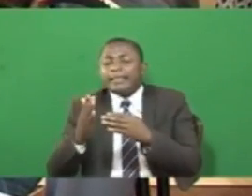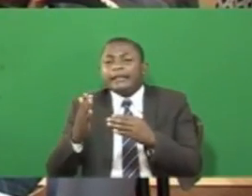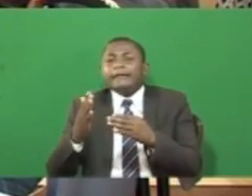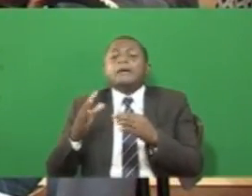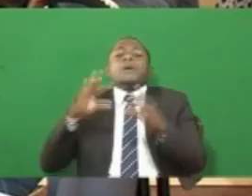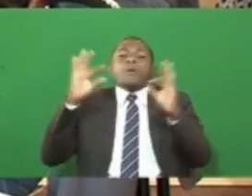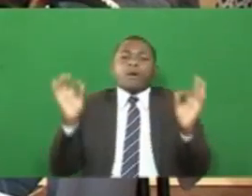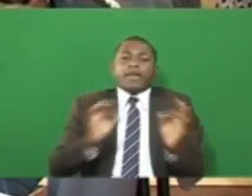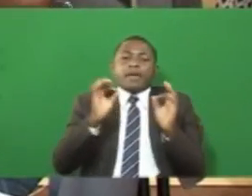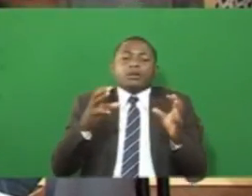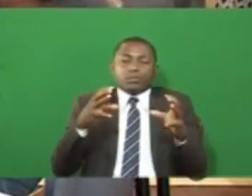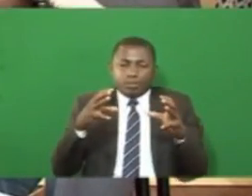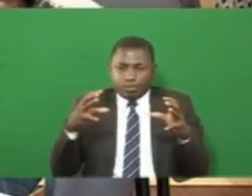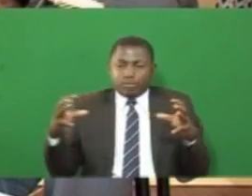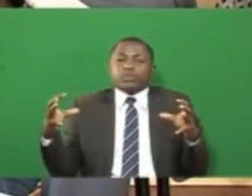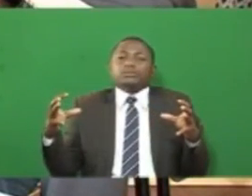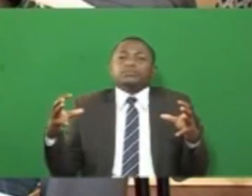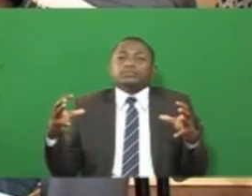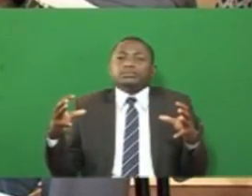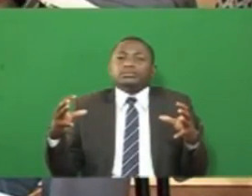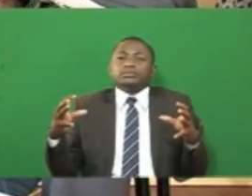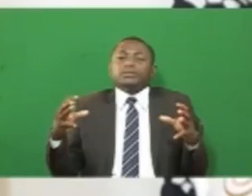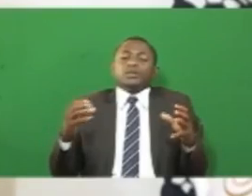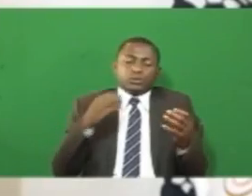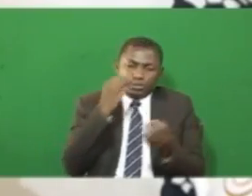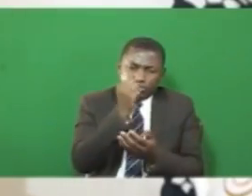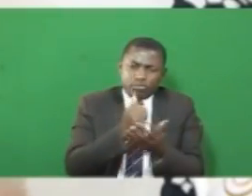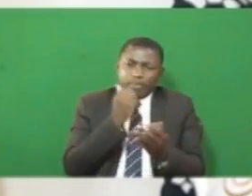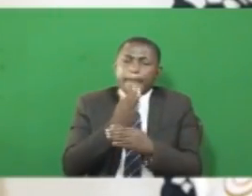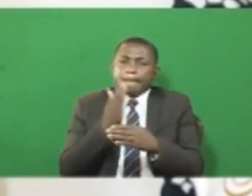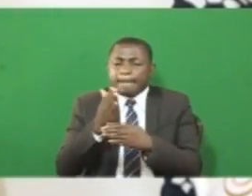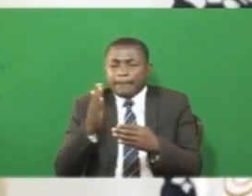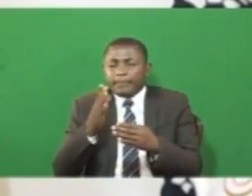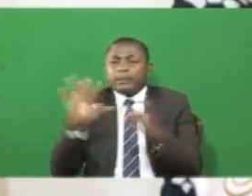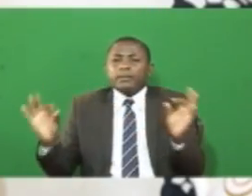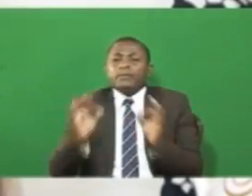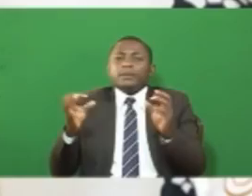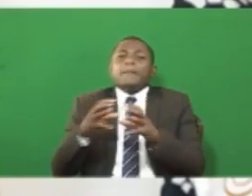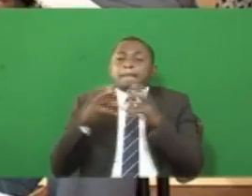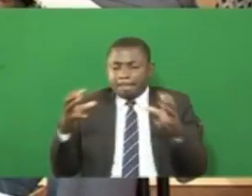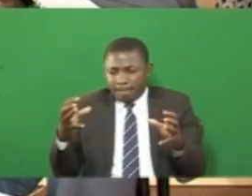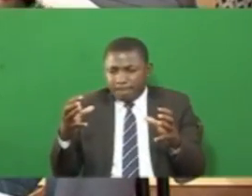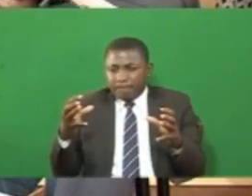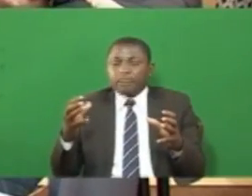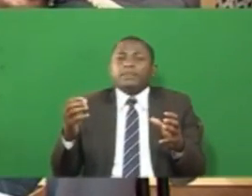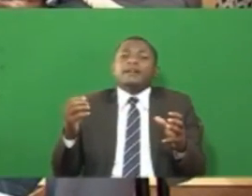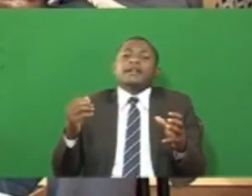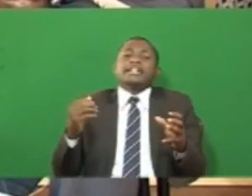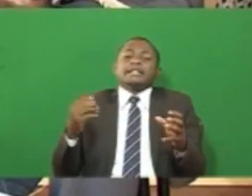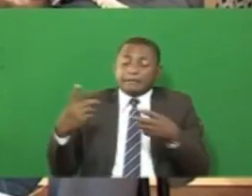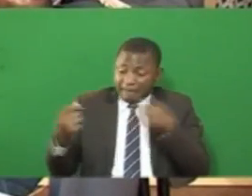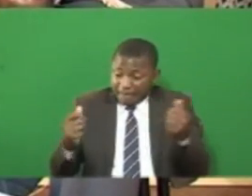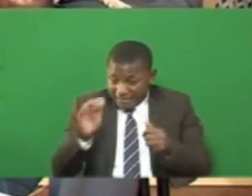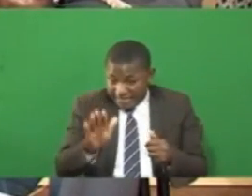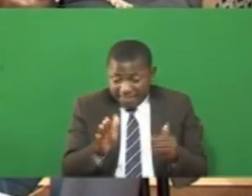musi. Maibika chingwa asi musingaise yeast. Alright. Outside mutambo uyu vaibika havo ne yeast. But padeira